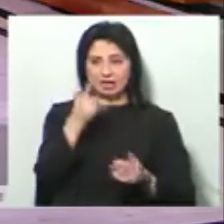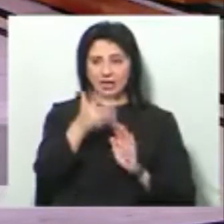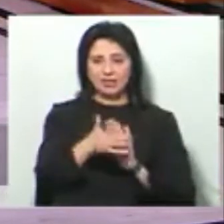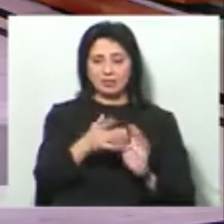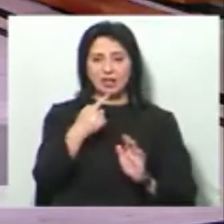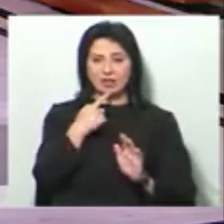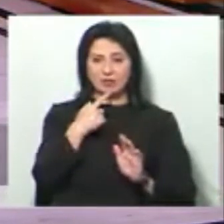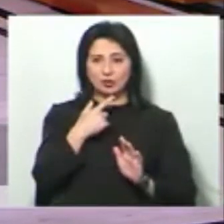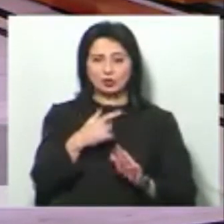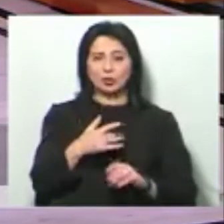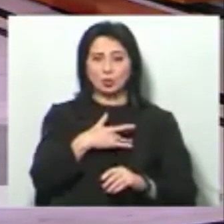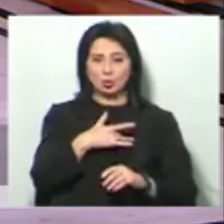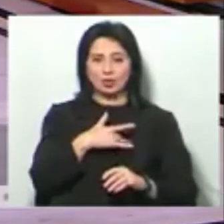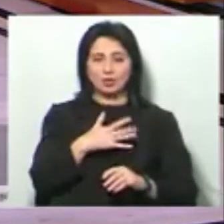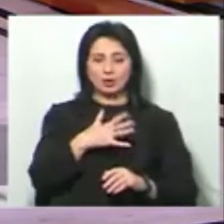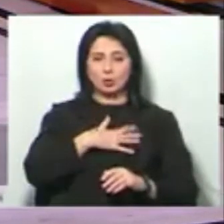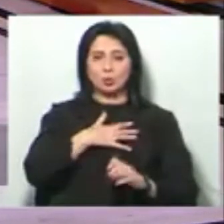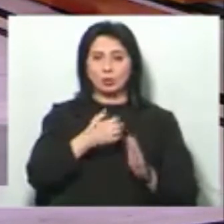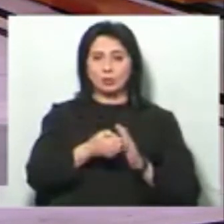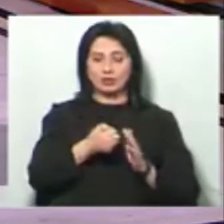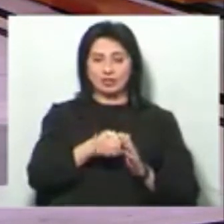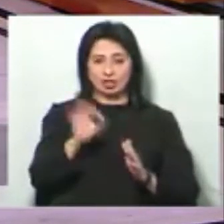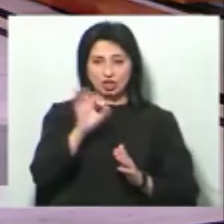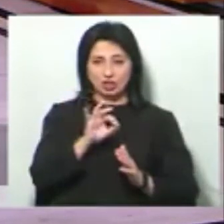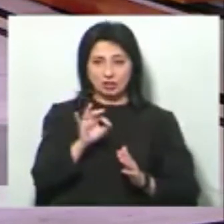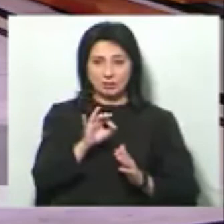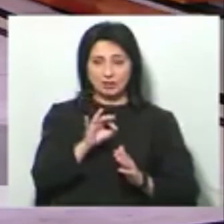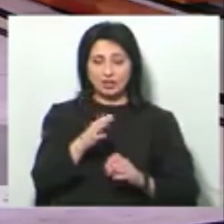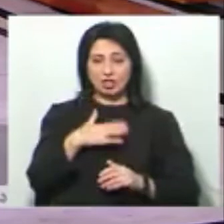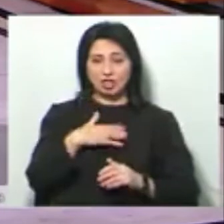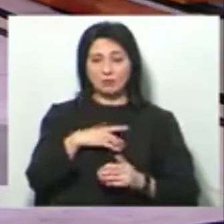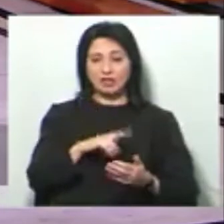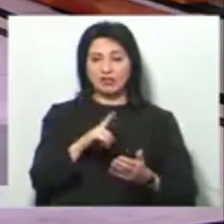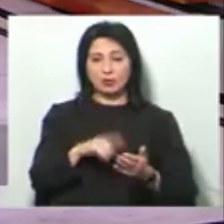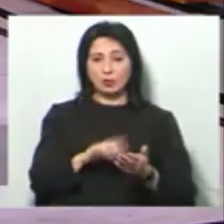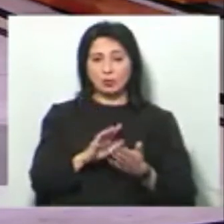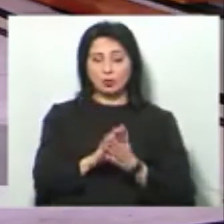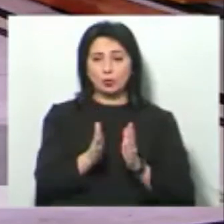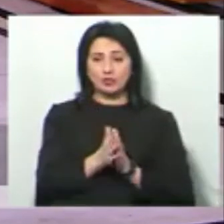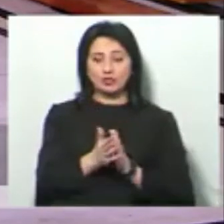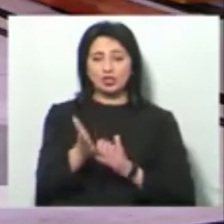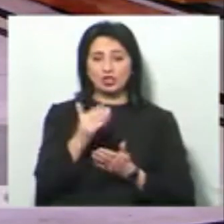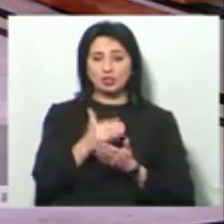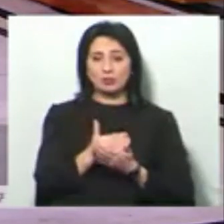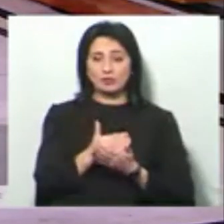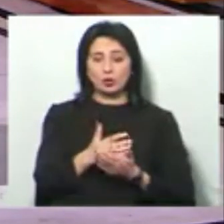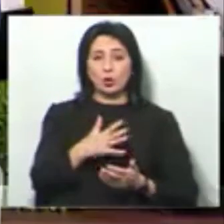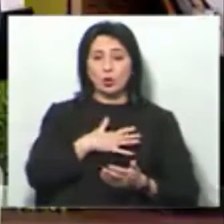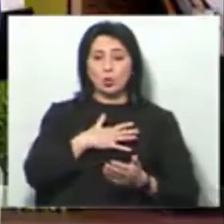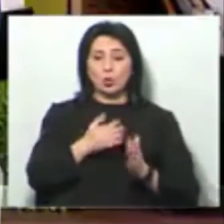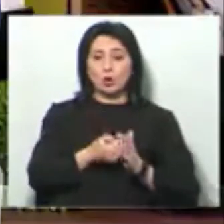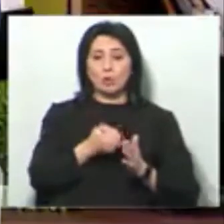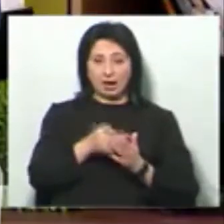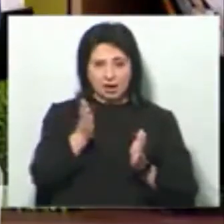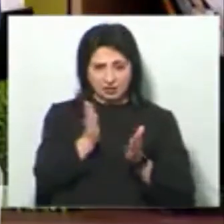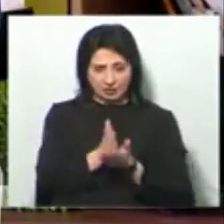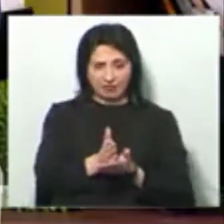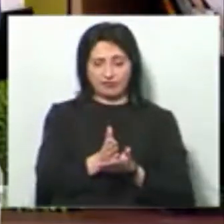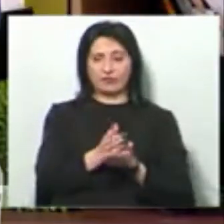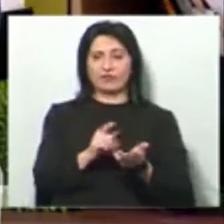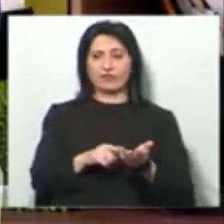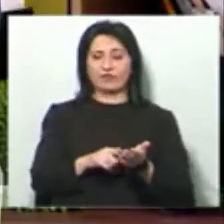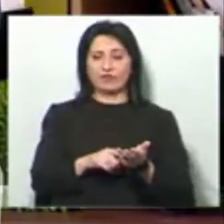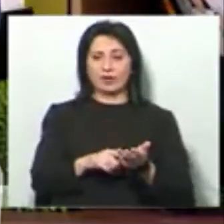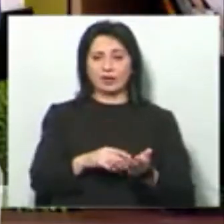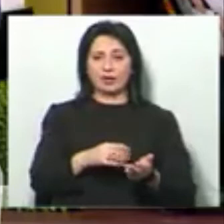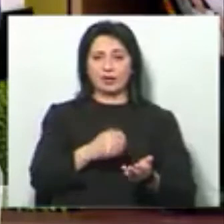ენაზე უკმაგულის უკმარისობის შესახებ. ჩემი კითხვა მდგომარეობს შემდეგში. უკმარისობაც მაქვს